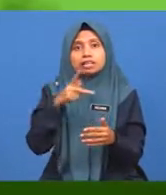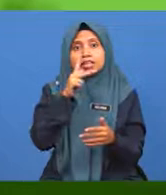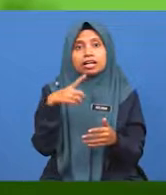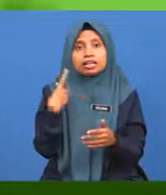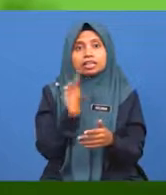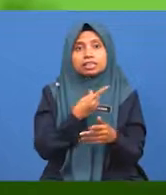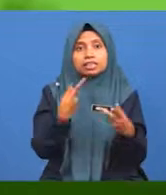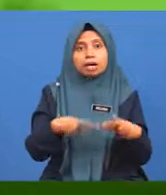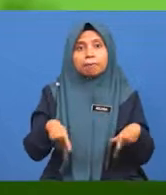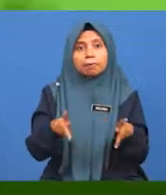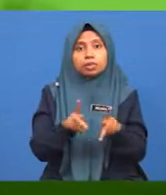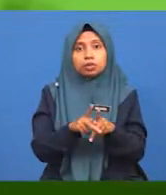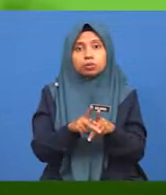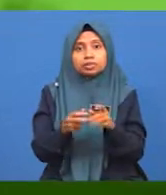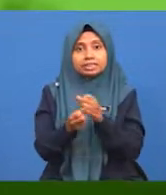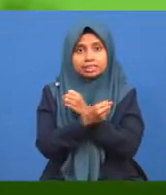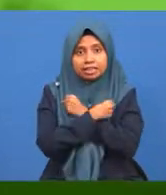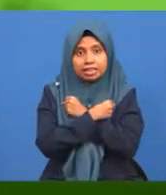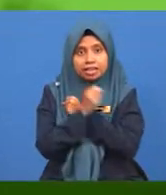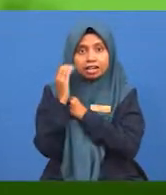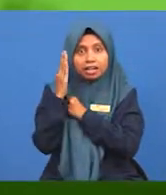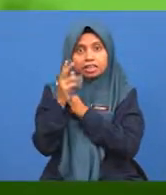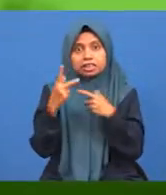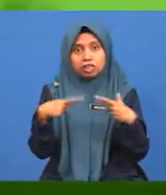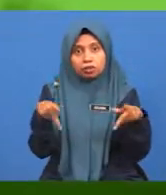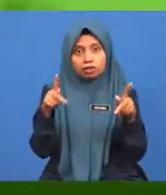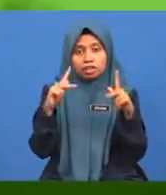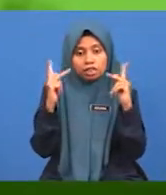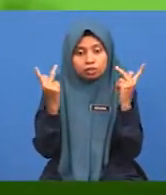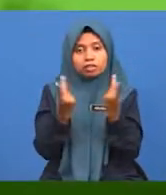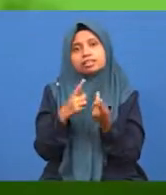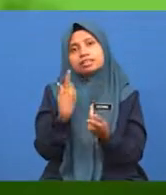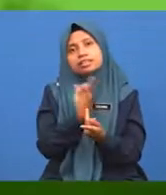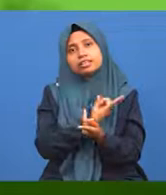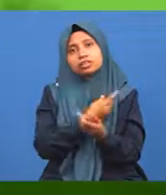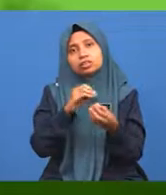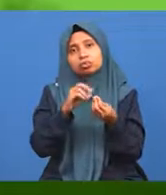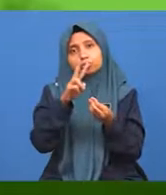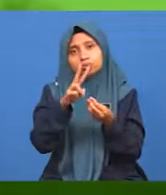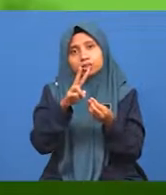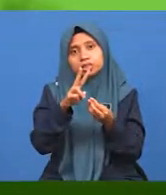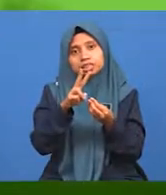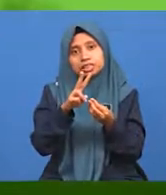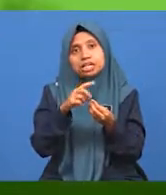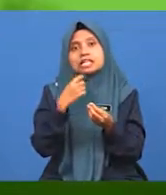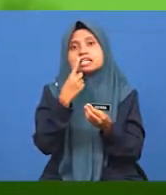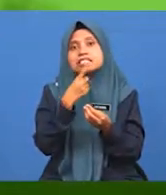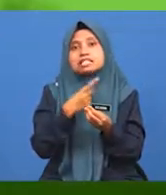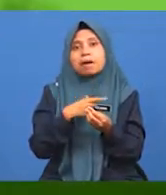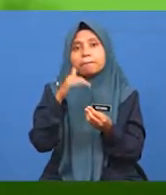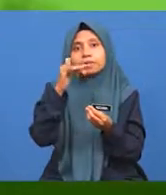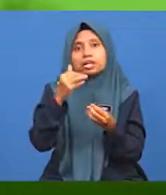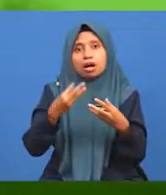kita perlu sayang akan keluarga kita? Kedua, siapa